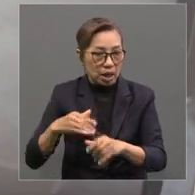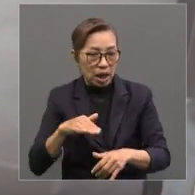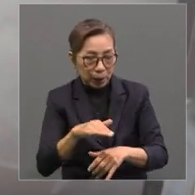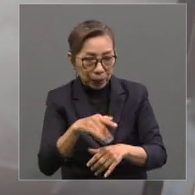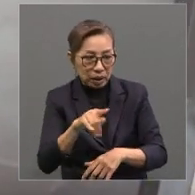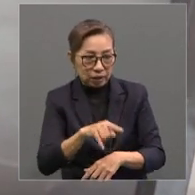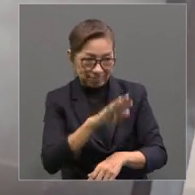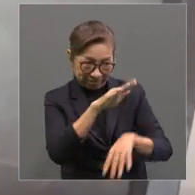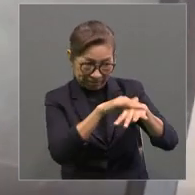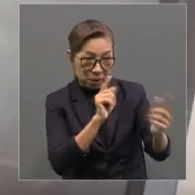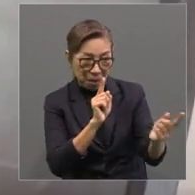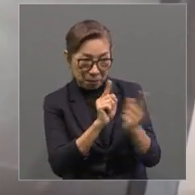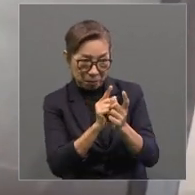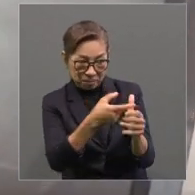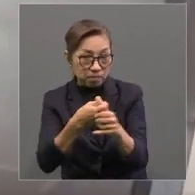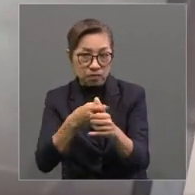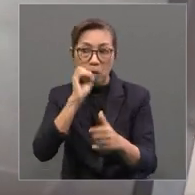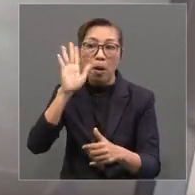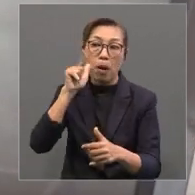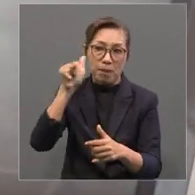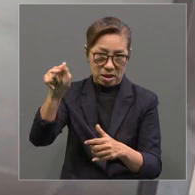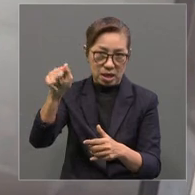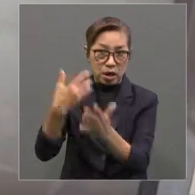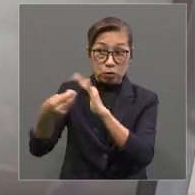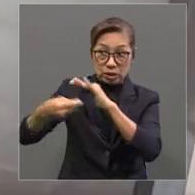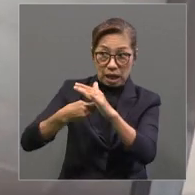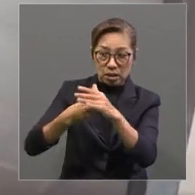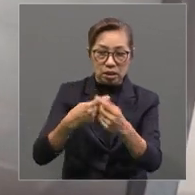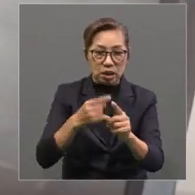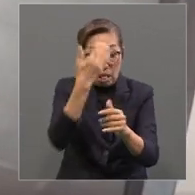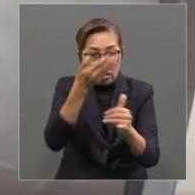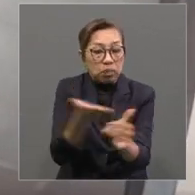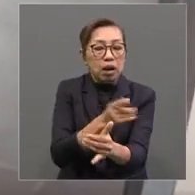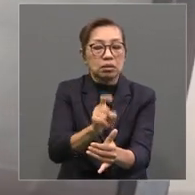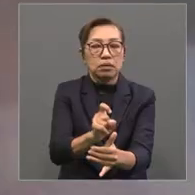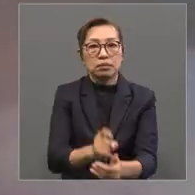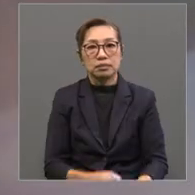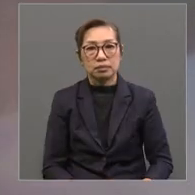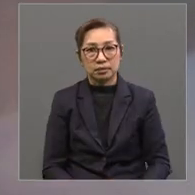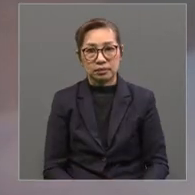กมาพบแล้วก็เรียกค่าไถ่ก่อนที่จะพลั้งมือเป็นเหตุทำให้นางสาวจีนเสียชีวิตนะครับ